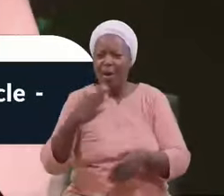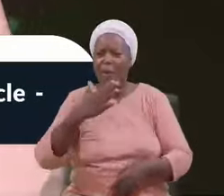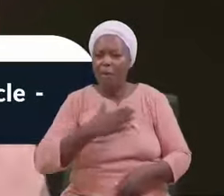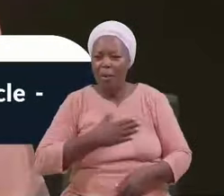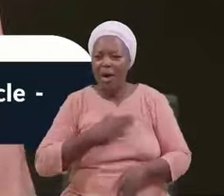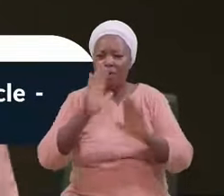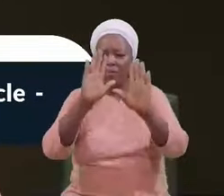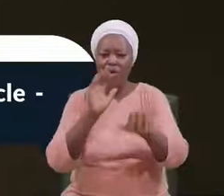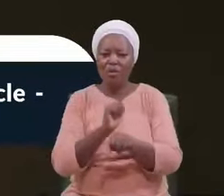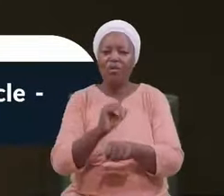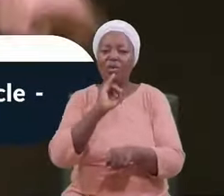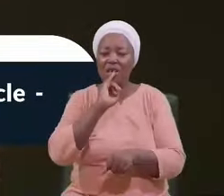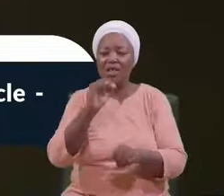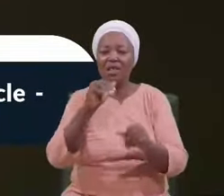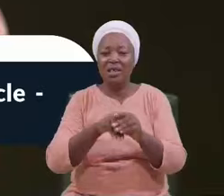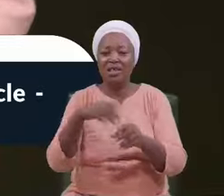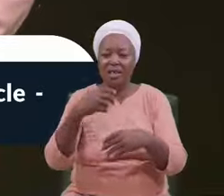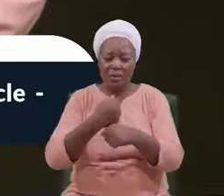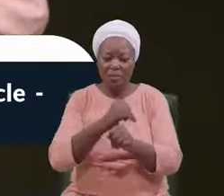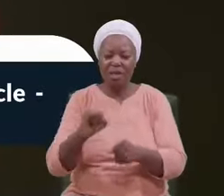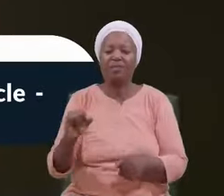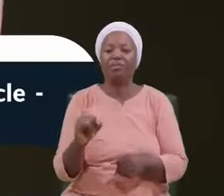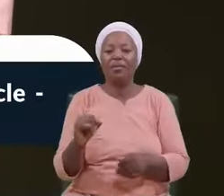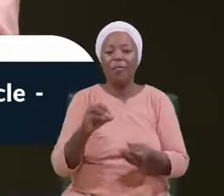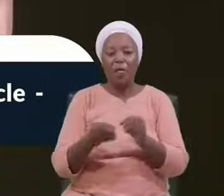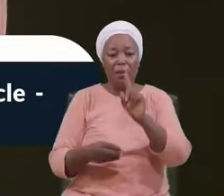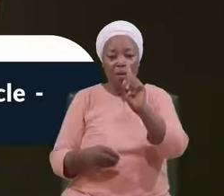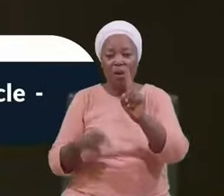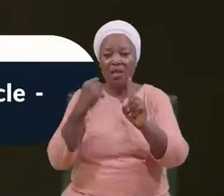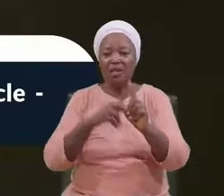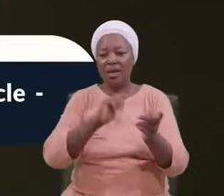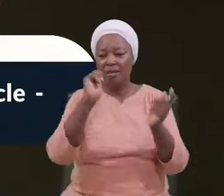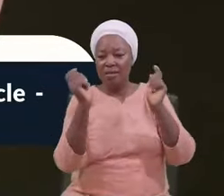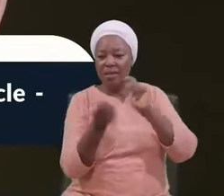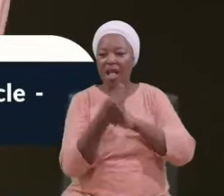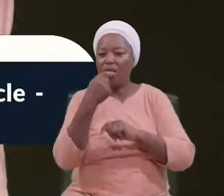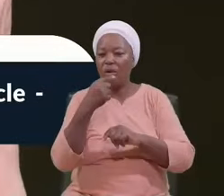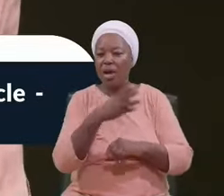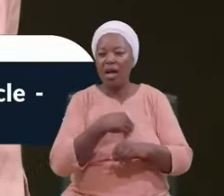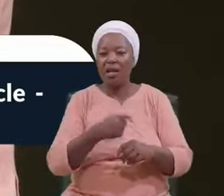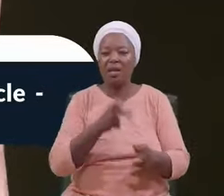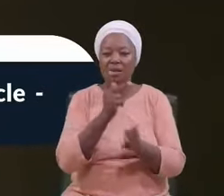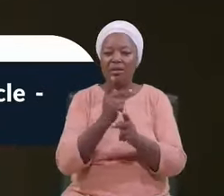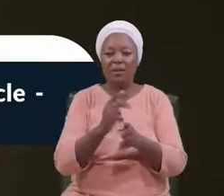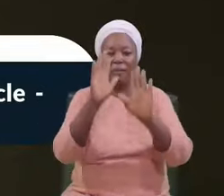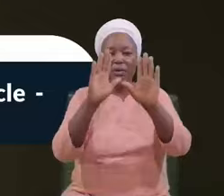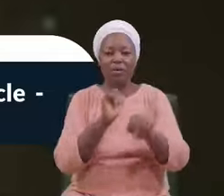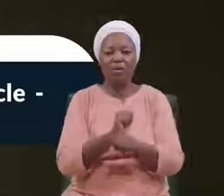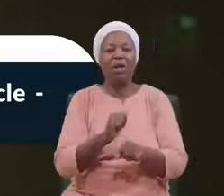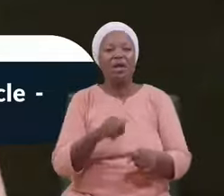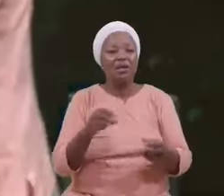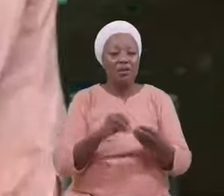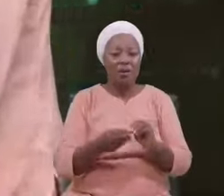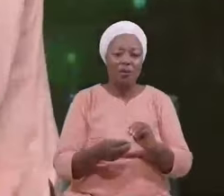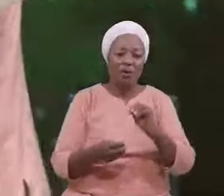1, la langue réformée et le miracle réservé. 2, la langue